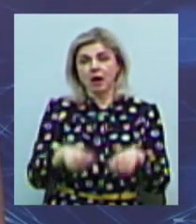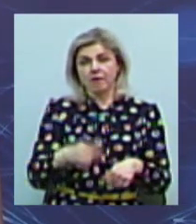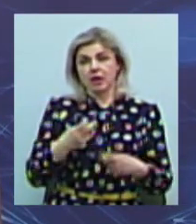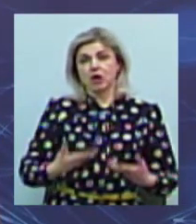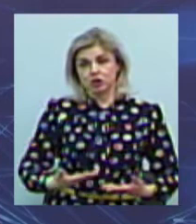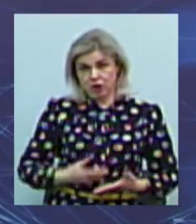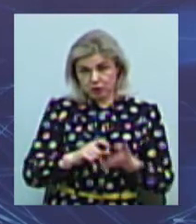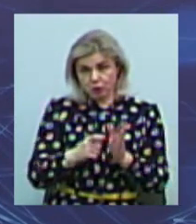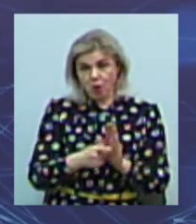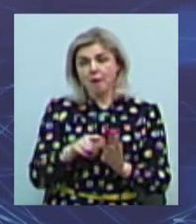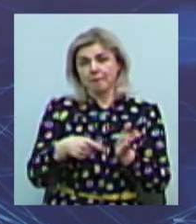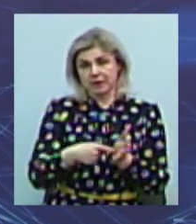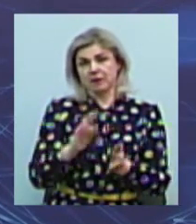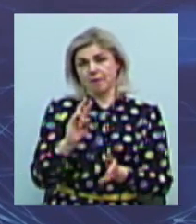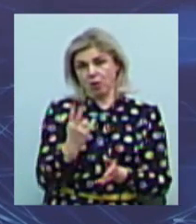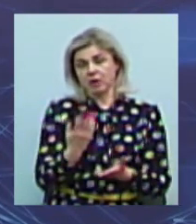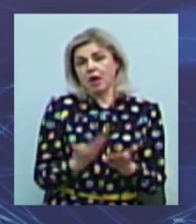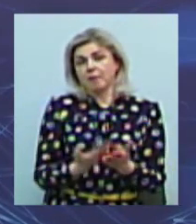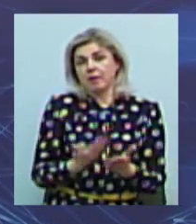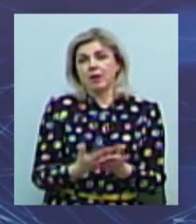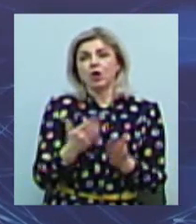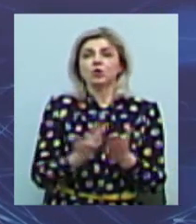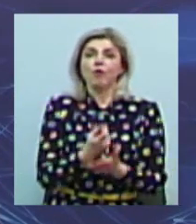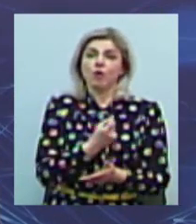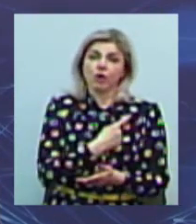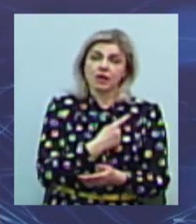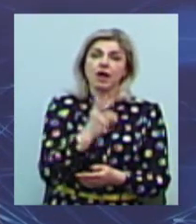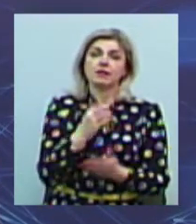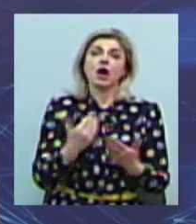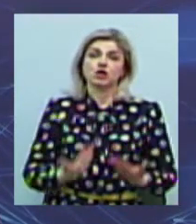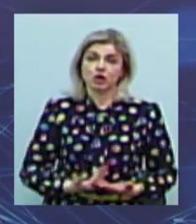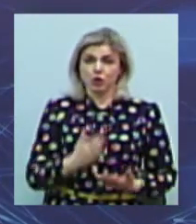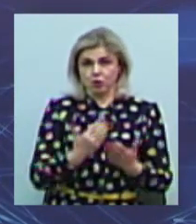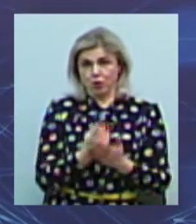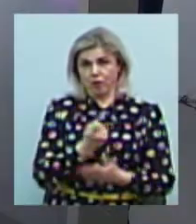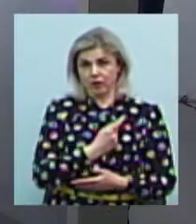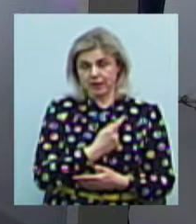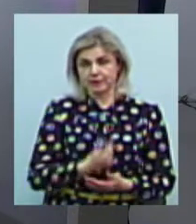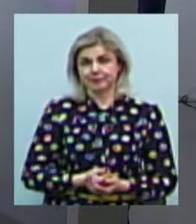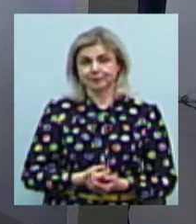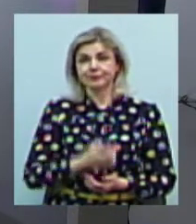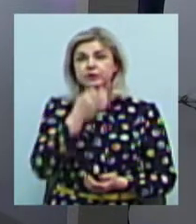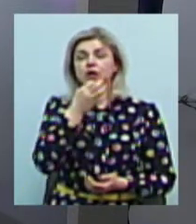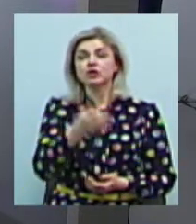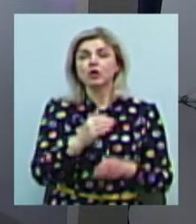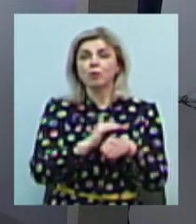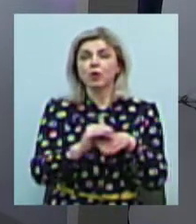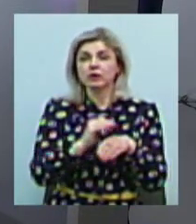місті Миколаєві. Якщо там, наприклад, в Новій Одесі, то на житло в Новій Одесі. А скажіть, будь ласка, які умови